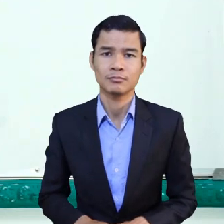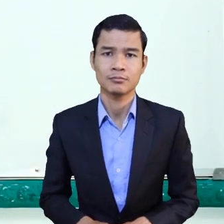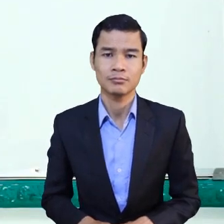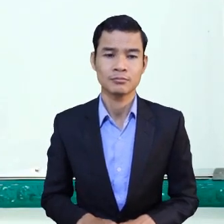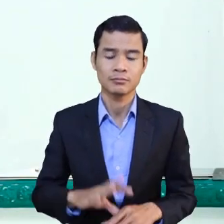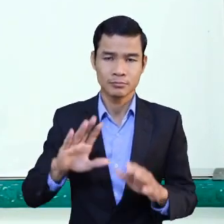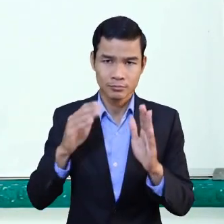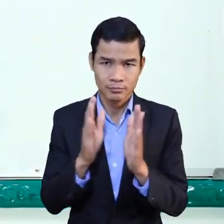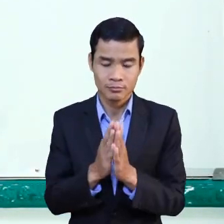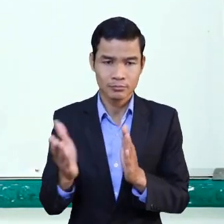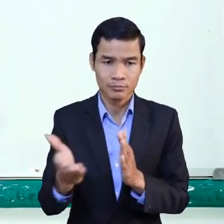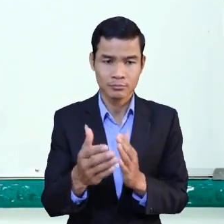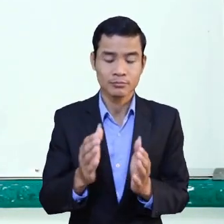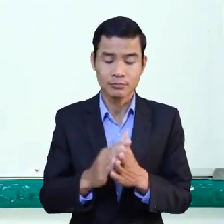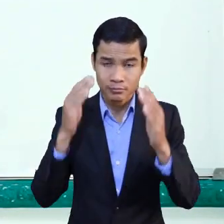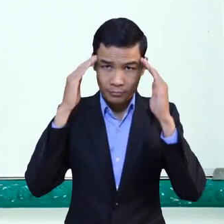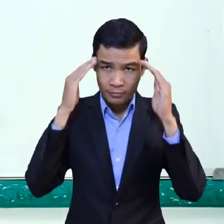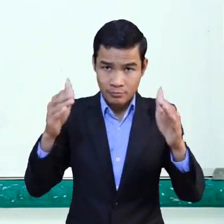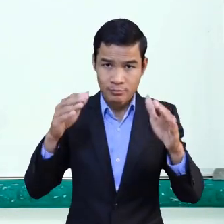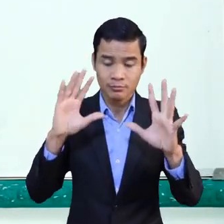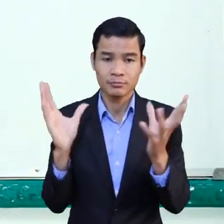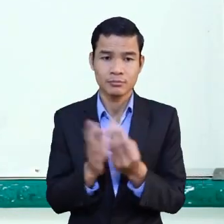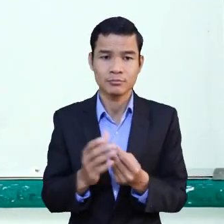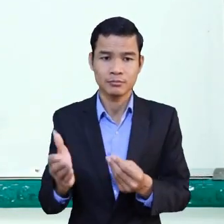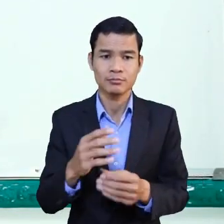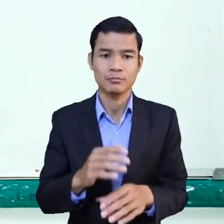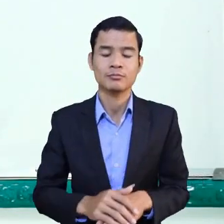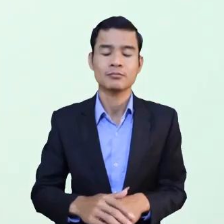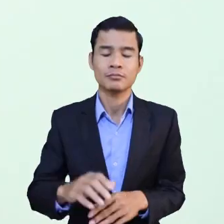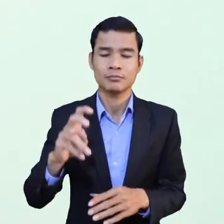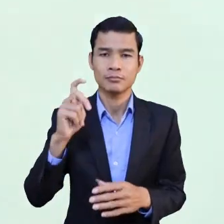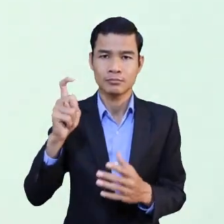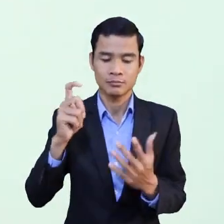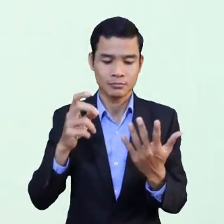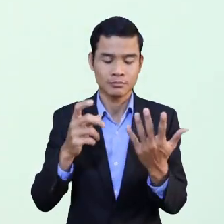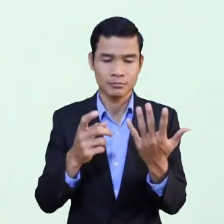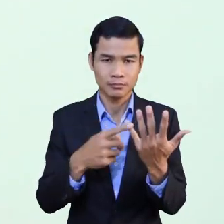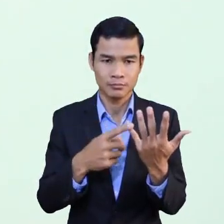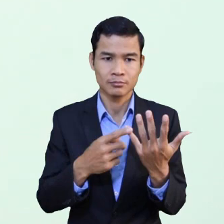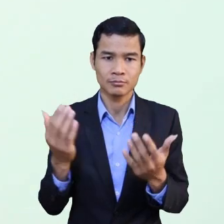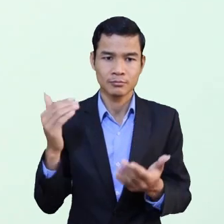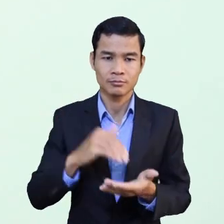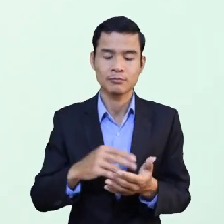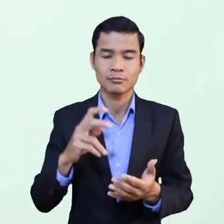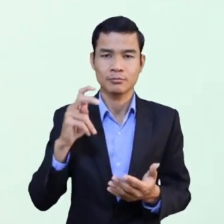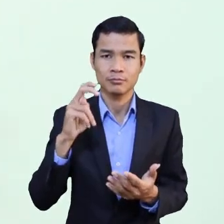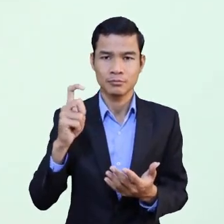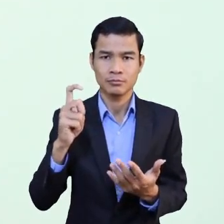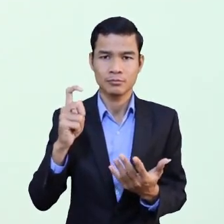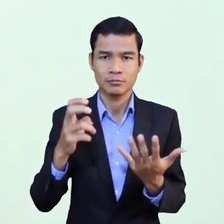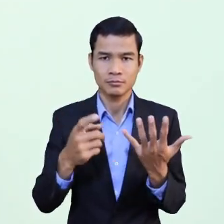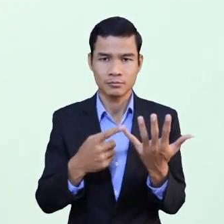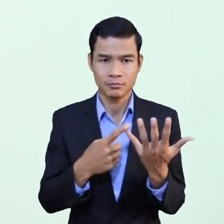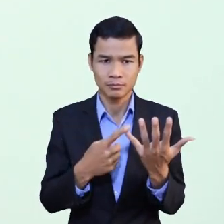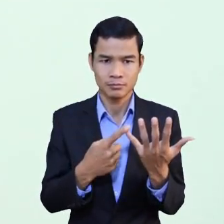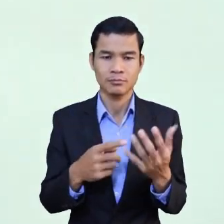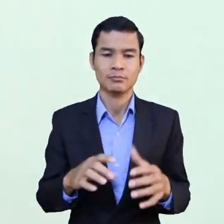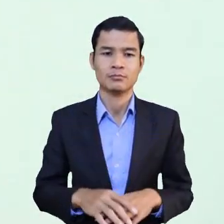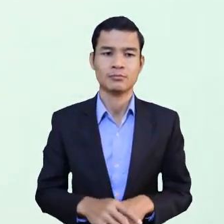ចាអរគុណកូនឥឡូវកូនស្ដាប់ទាំងអស់គ្នាចាខេម្ដងទៀតណា